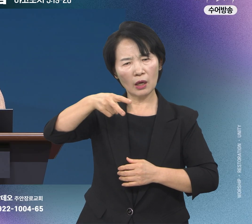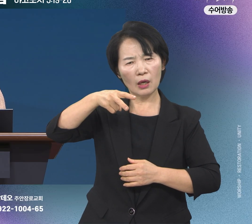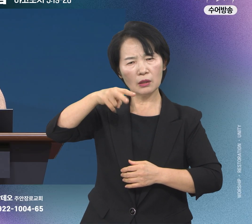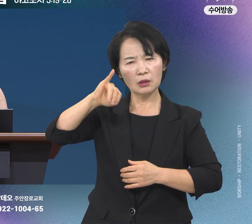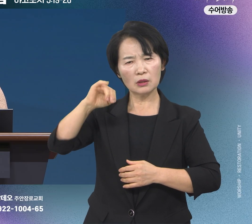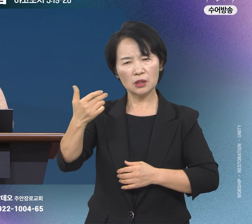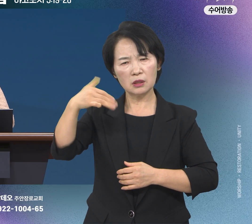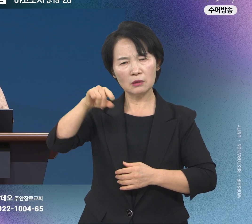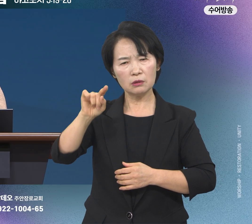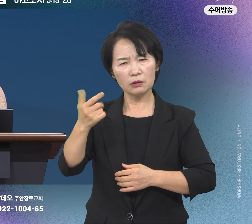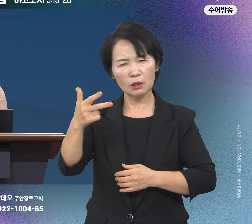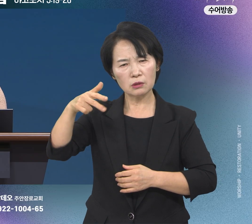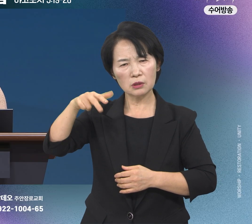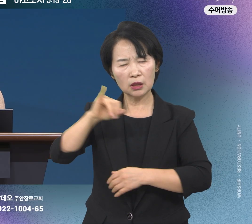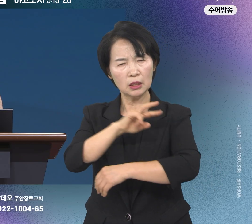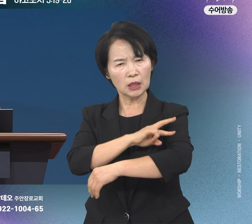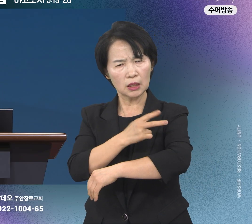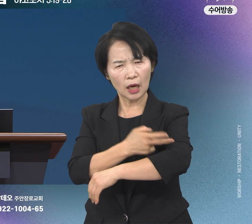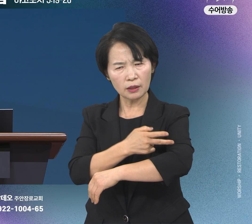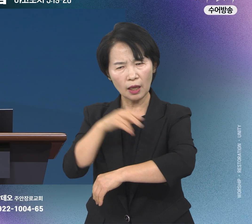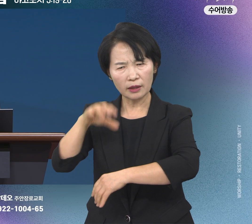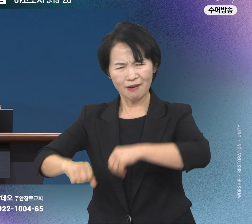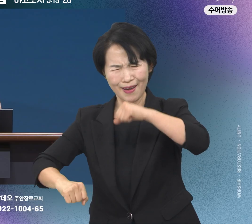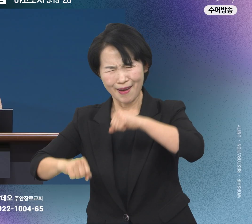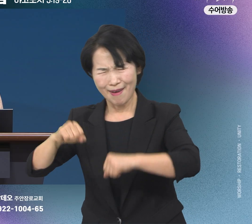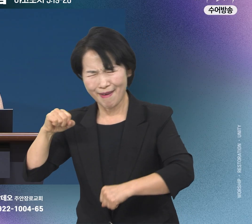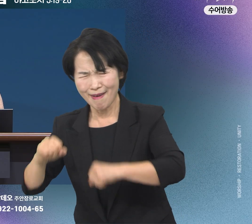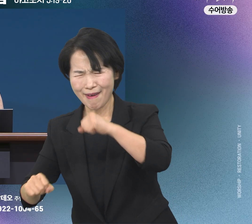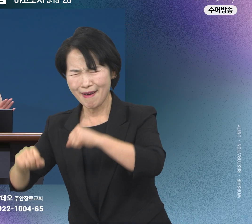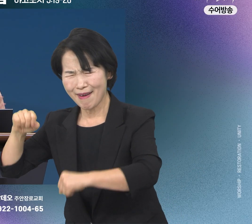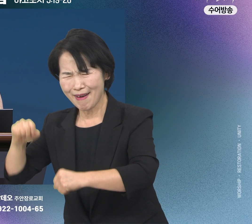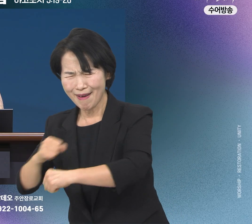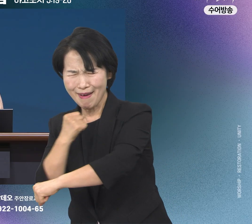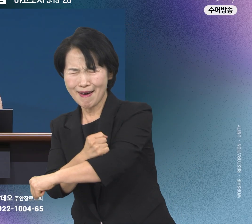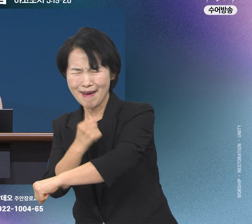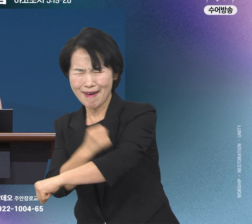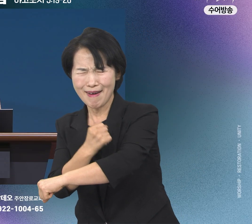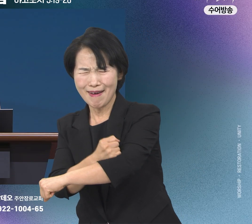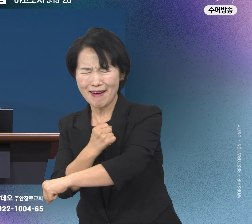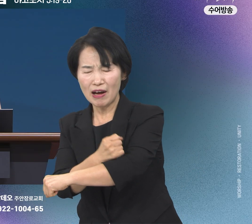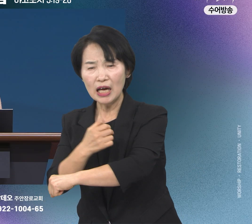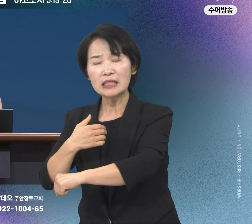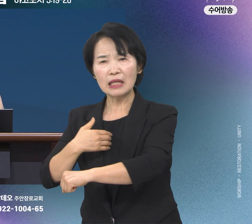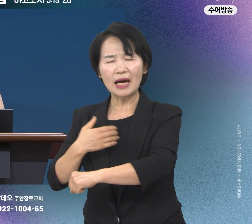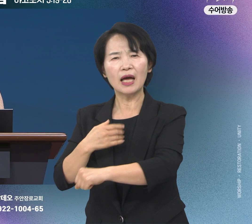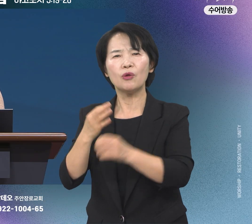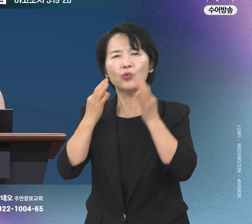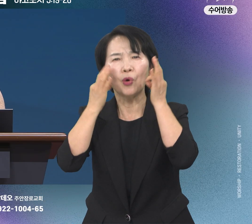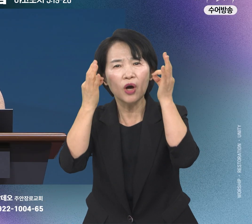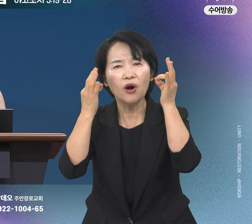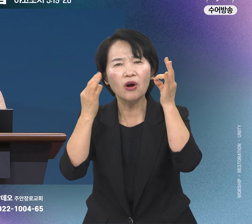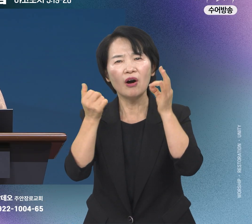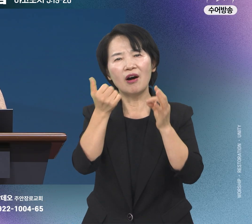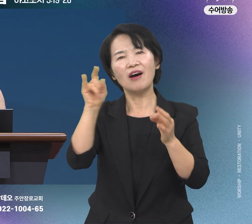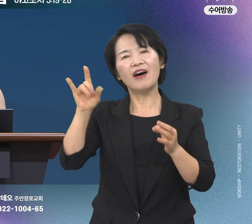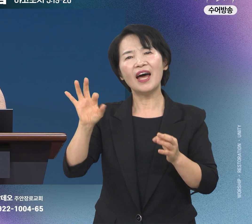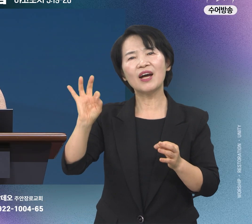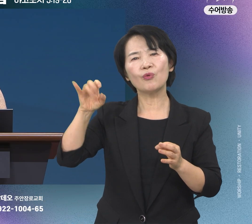행동들은 구원을 이루려고 하는 그 행동은 노력과 행위였고 오직